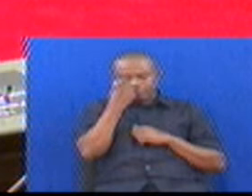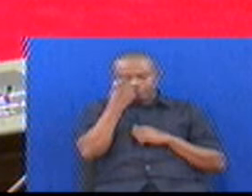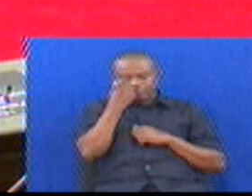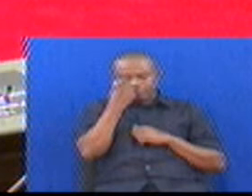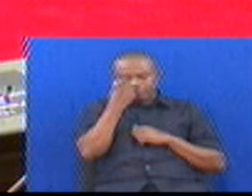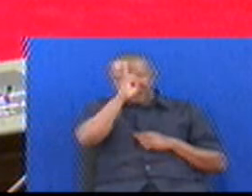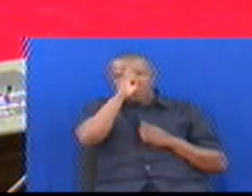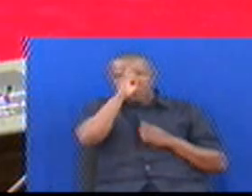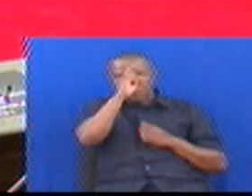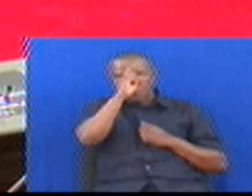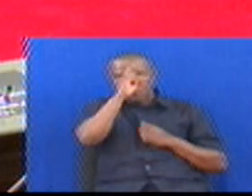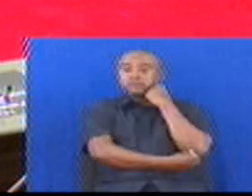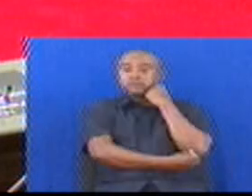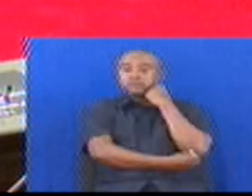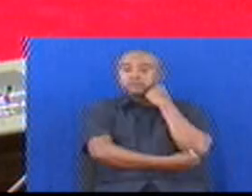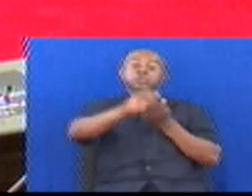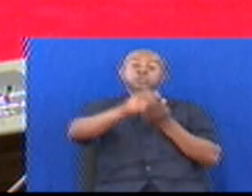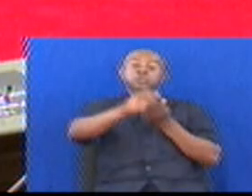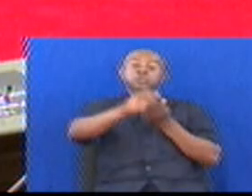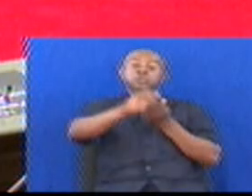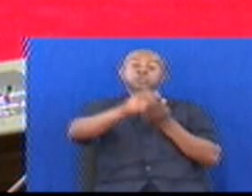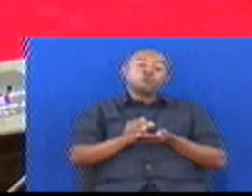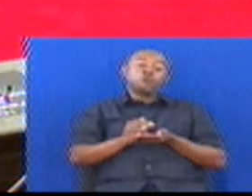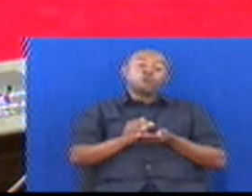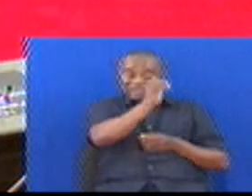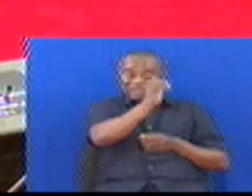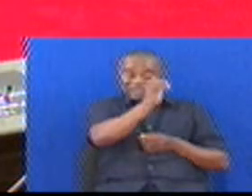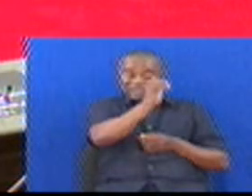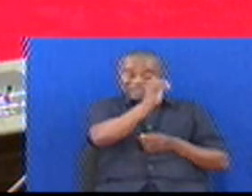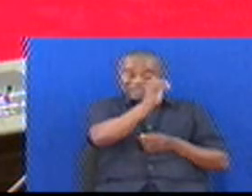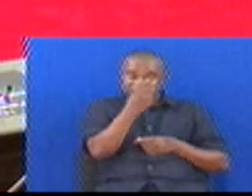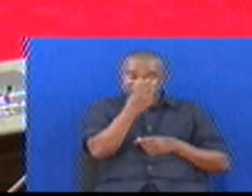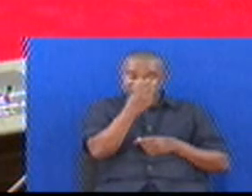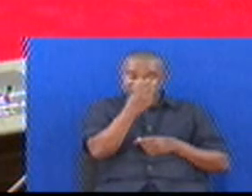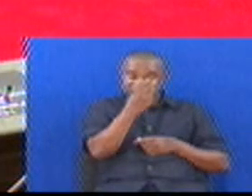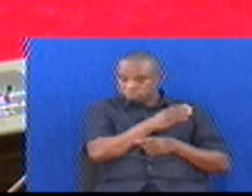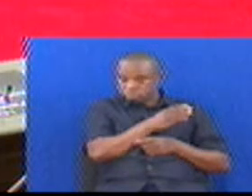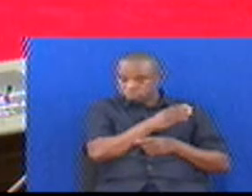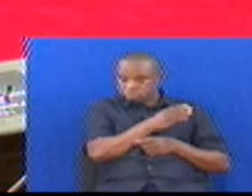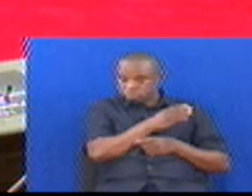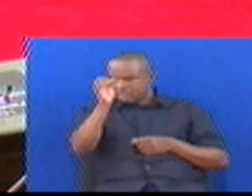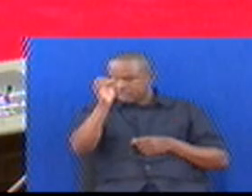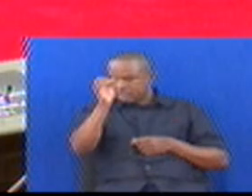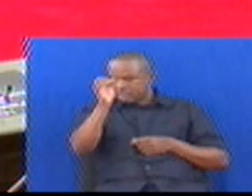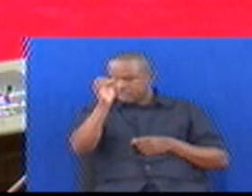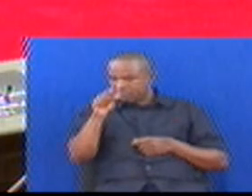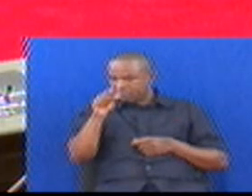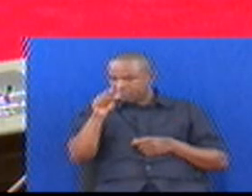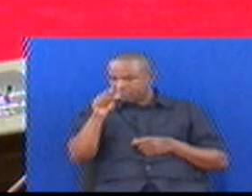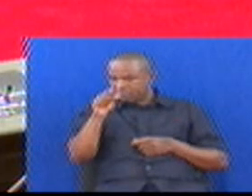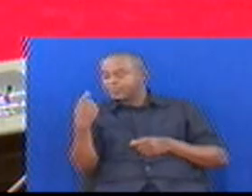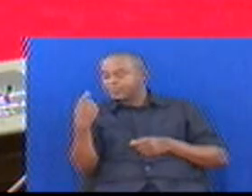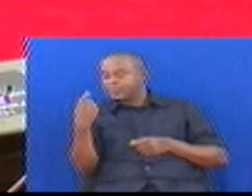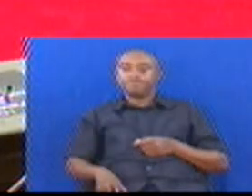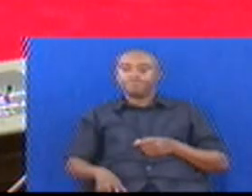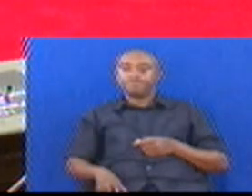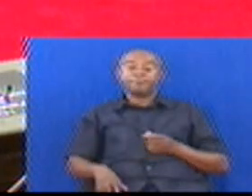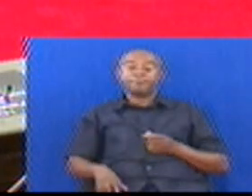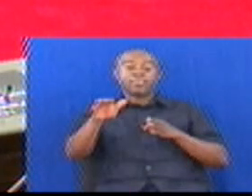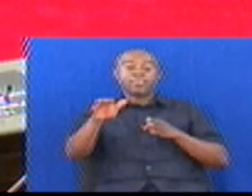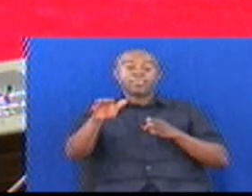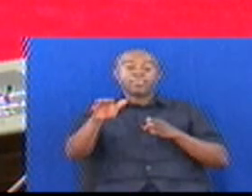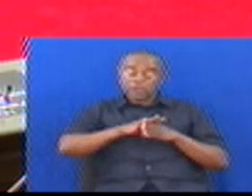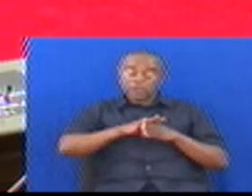severity ulipungua kutoka 2.3% hadi 2.1%. Wastani wa matumizi ya kaya